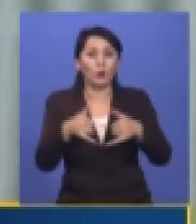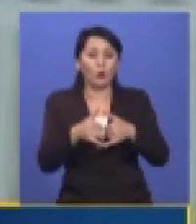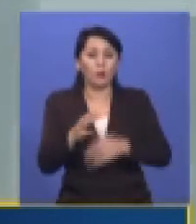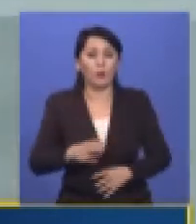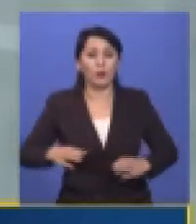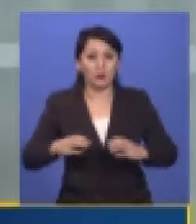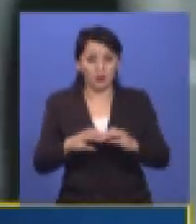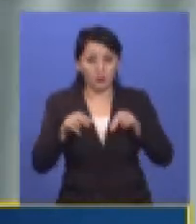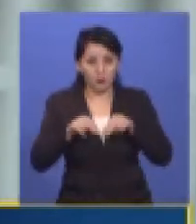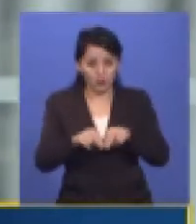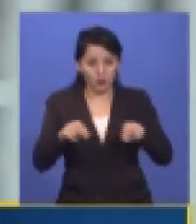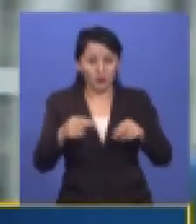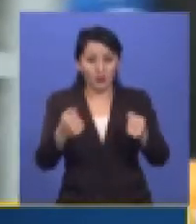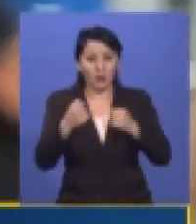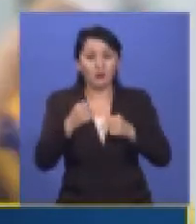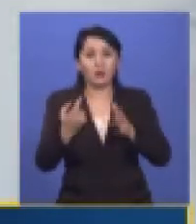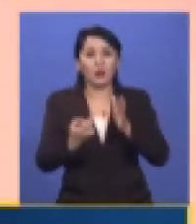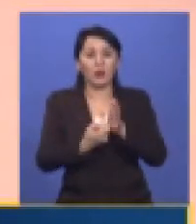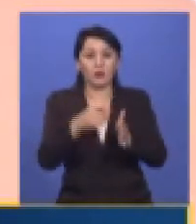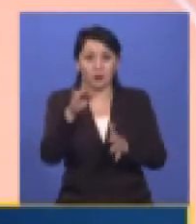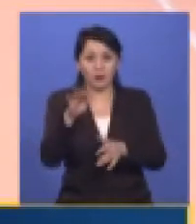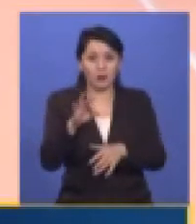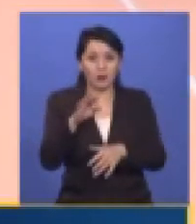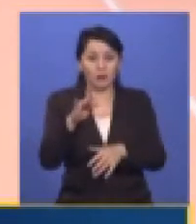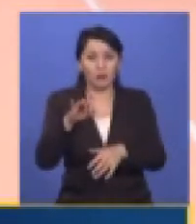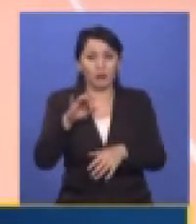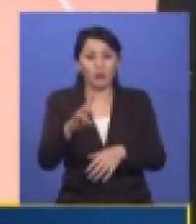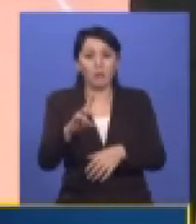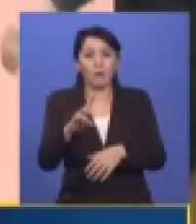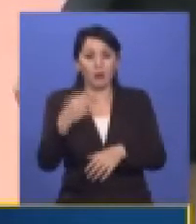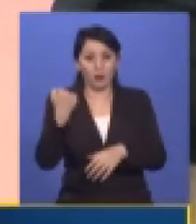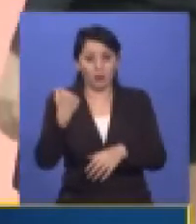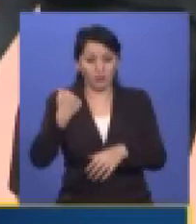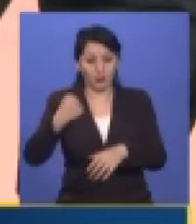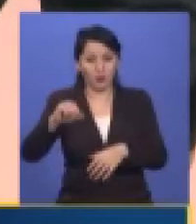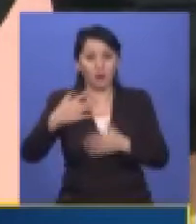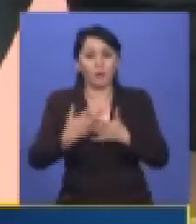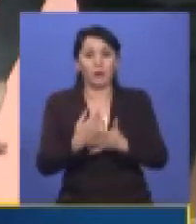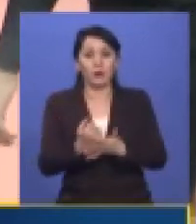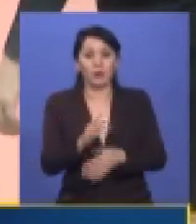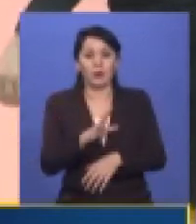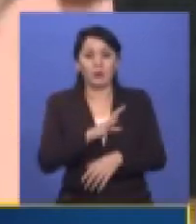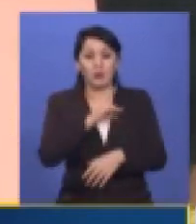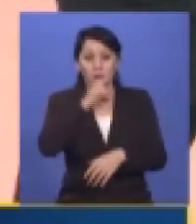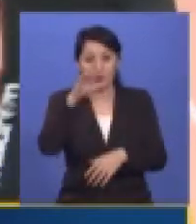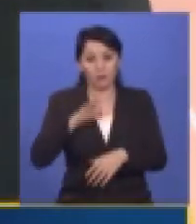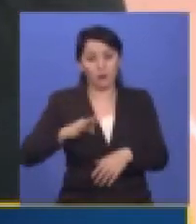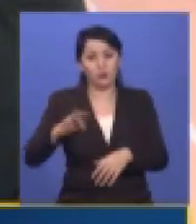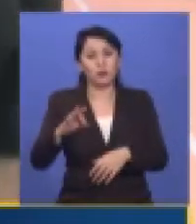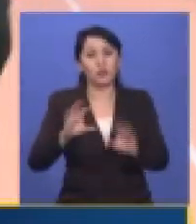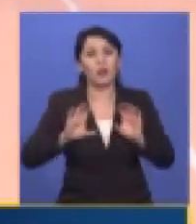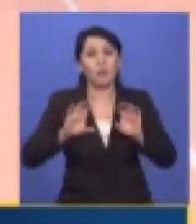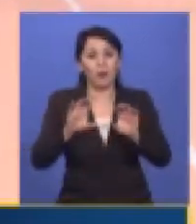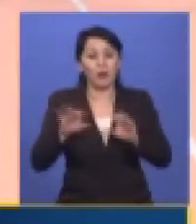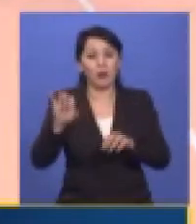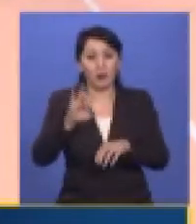сынында петропавлдық спортшылар Қарағанды, Тараз, Ертіс, Қазхром ұжымдарын тізе бүктіріп үлкен сенсация жасады. Солтүстік Қазақстан волейбол спортының